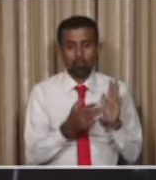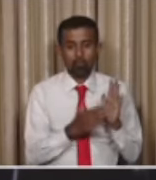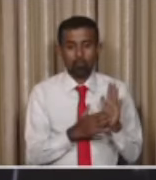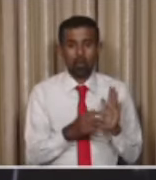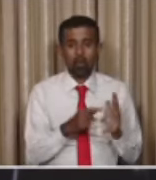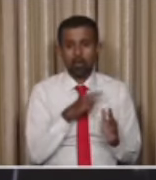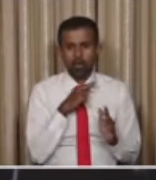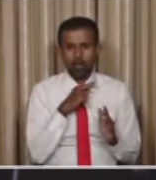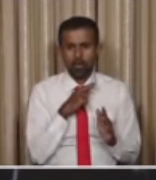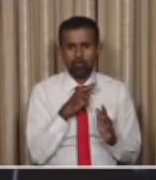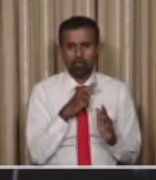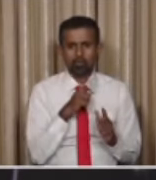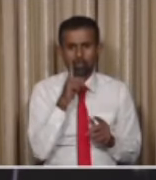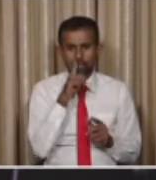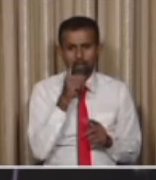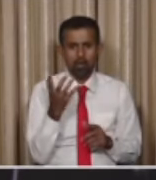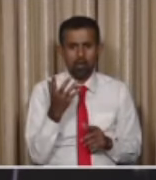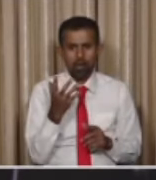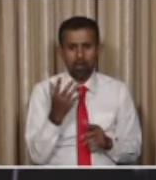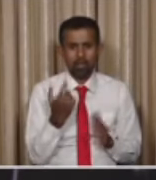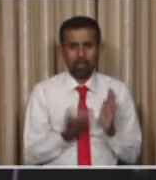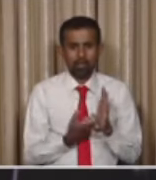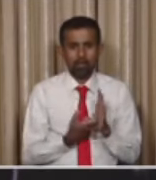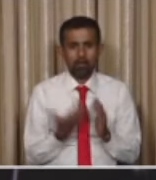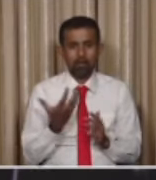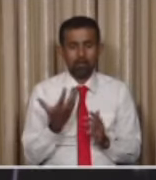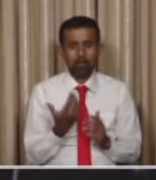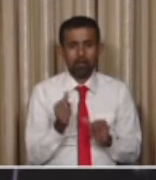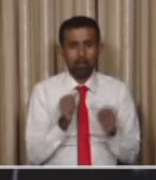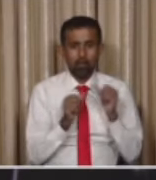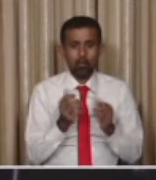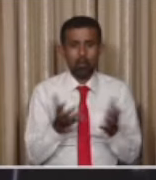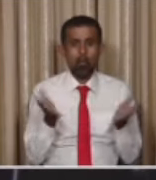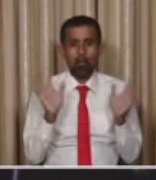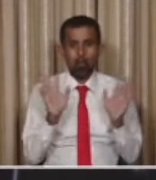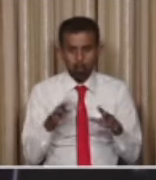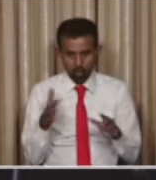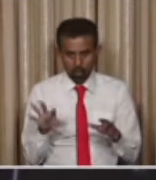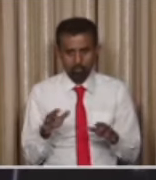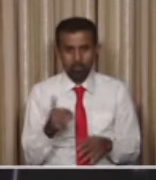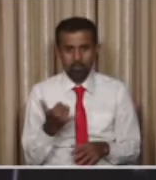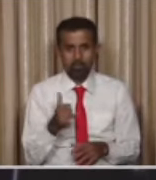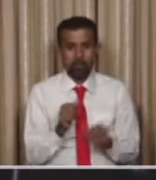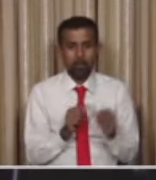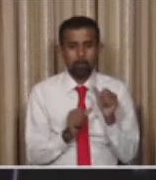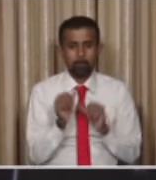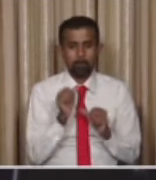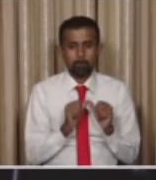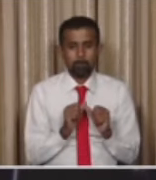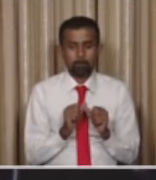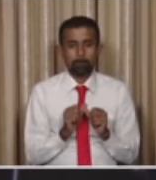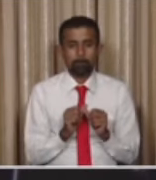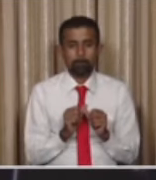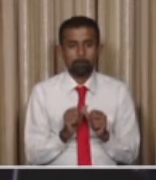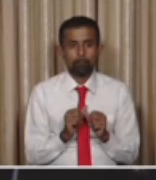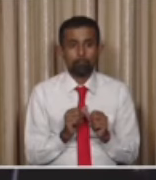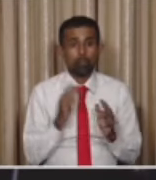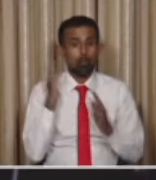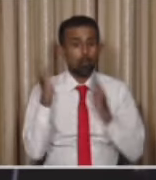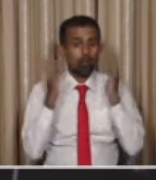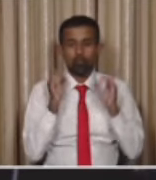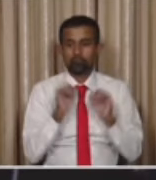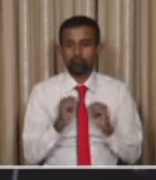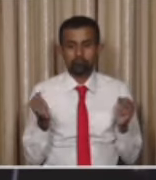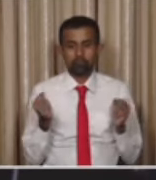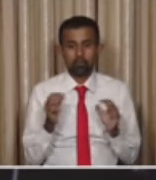රතුගල නිල්ගල රිටිගල වගේ විශාල ඔසුයන් තිබ්බ බව අපි දන්නවා. ඒ වගේම තමයි සමහර බේත් ගරු සභාපතිතුමනි මුල් ලෝකෙත් නැහැ.